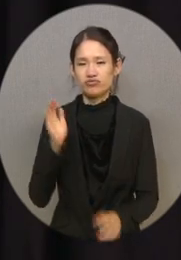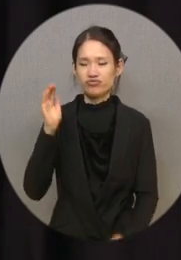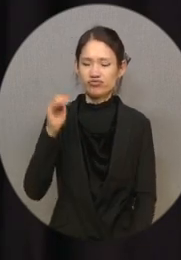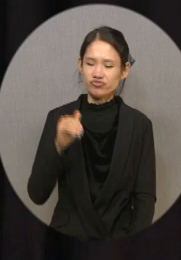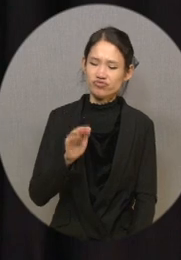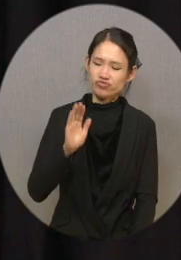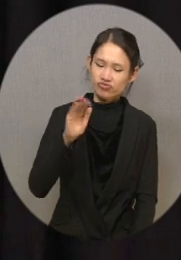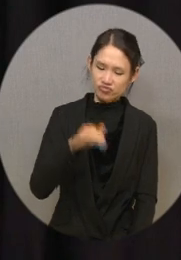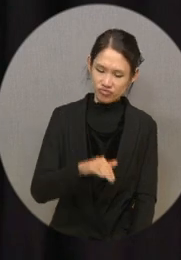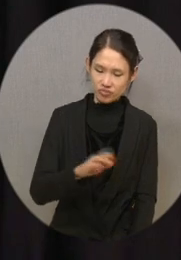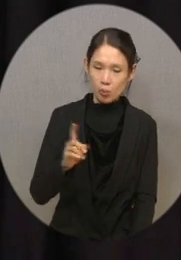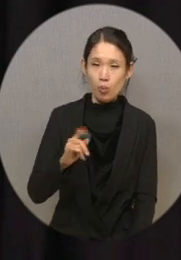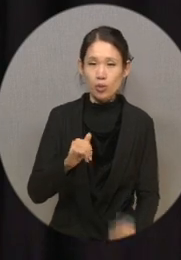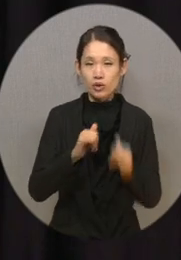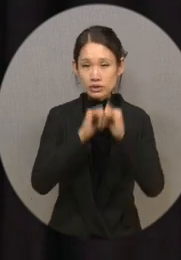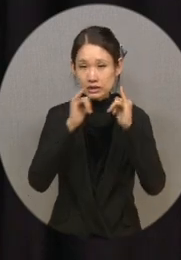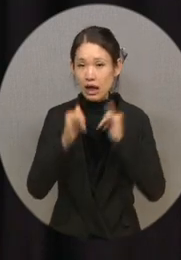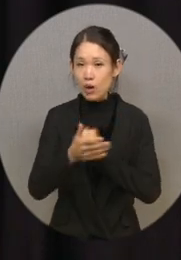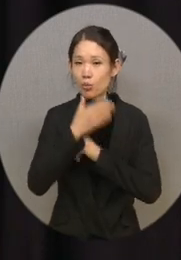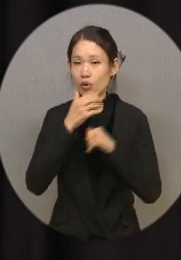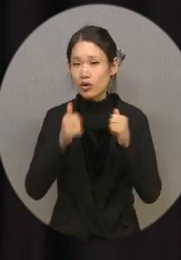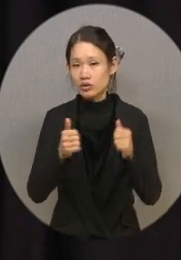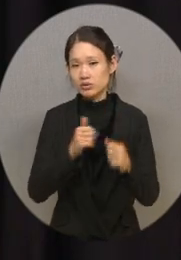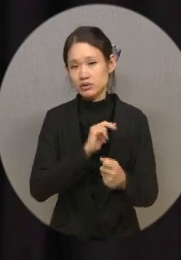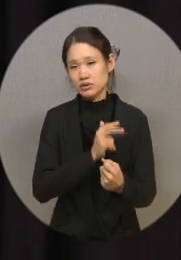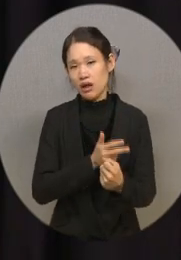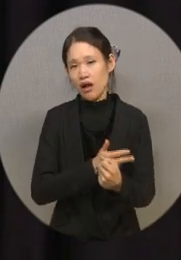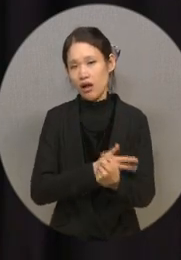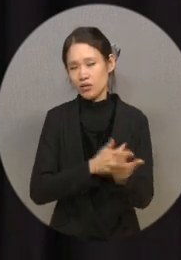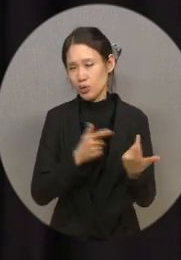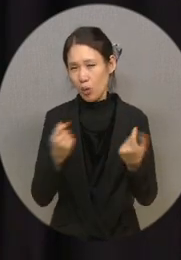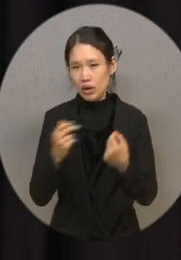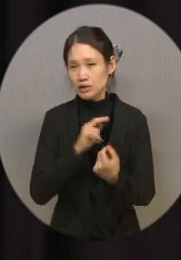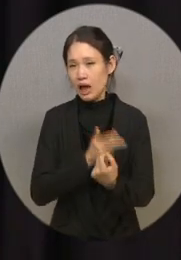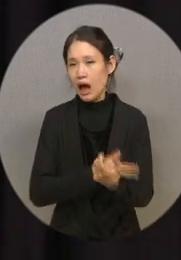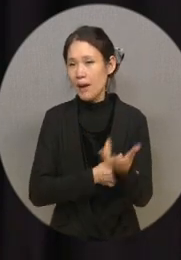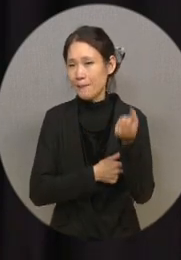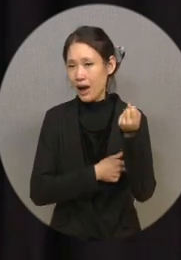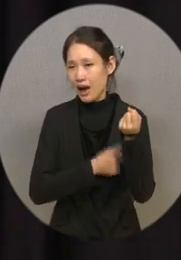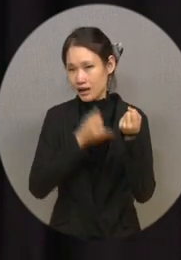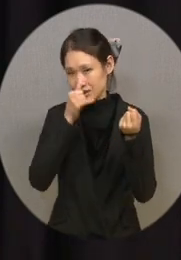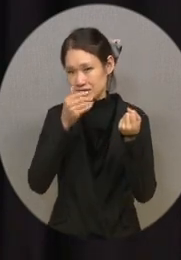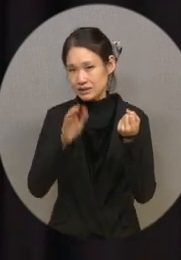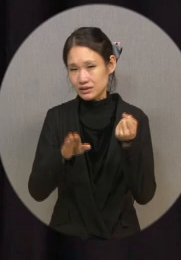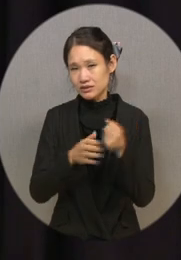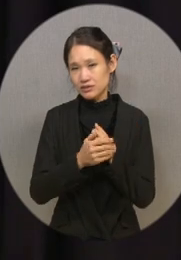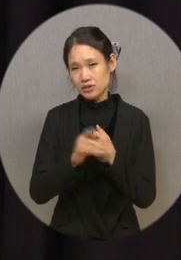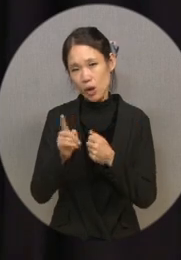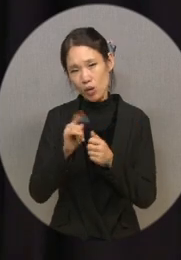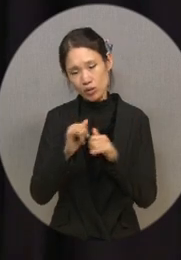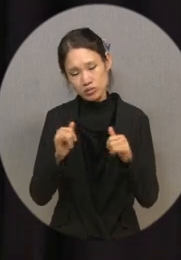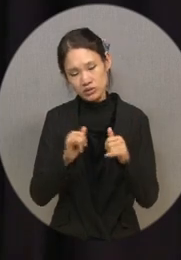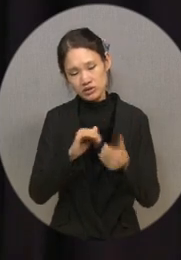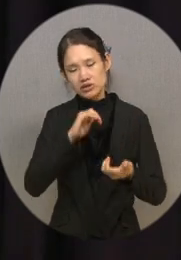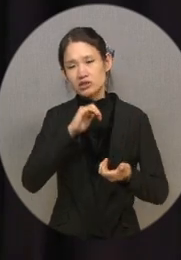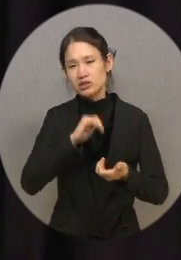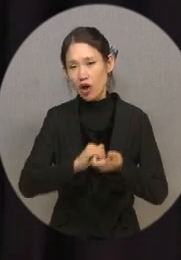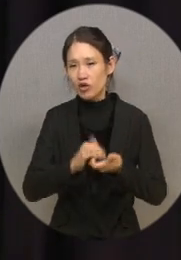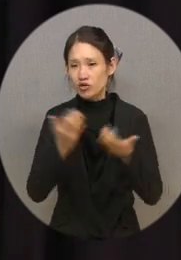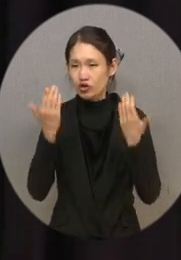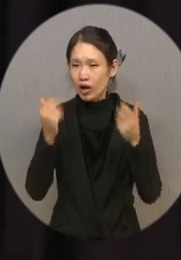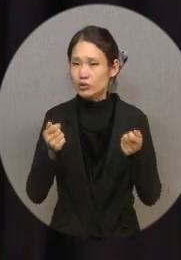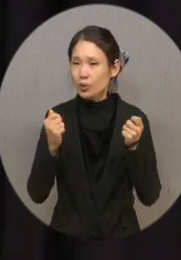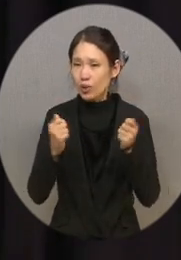들쑥날쑥한 거예요. 사회복지사들의 자격은 똑같은 자격을 받았지만 어떤 분은 정규학교를 나온 분도 있고 어떤